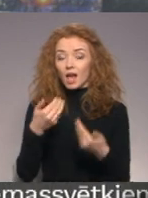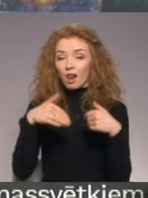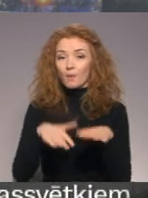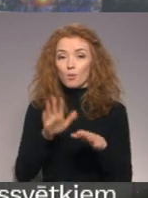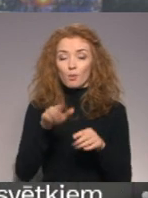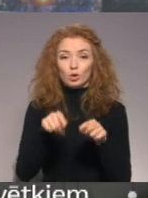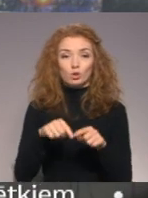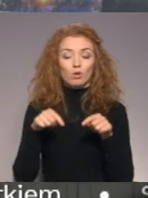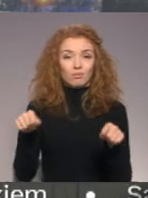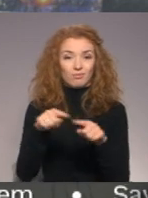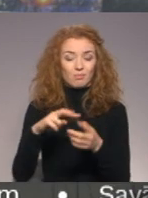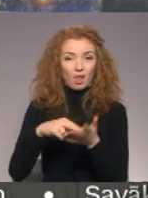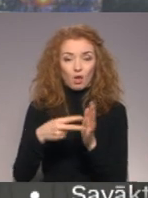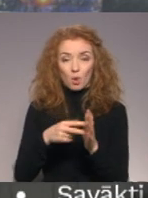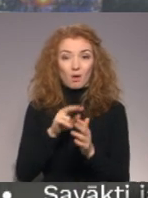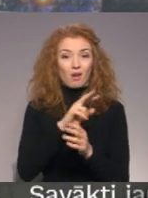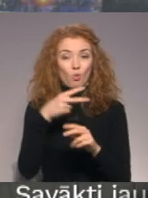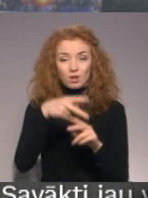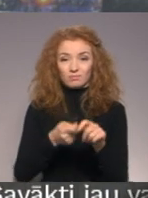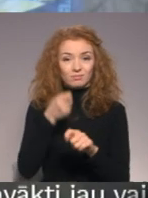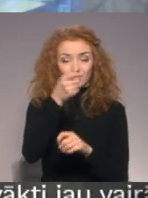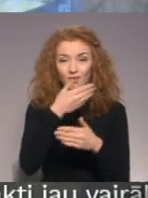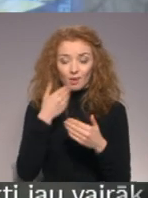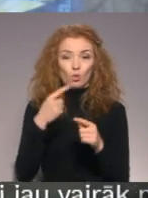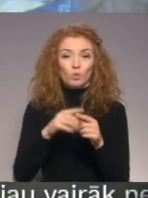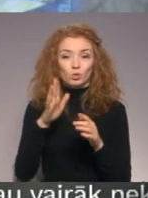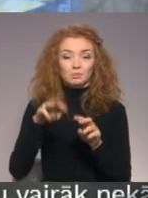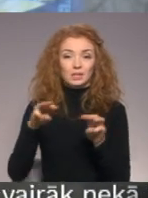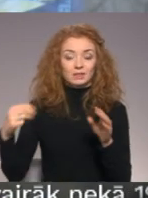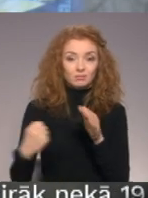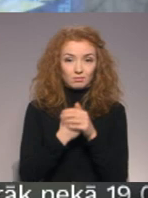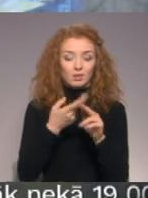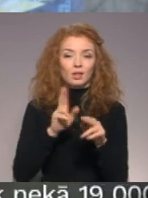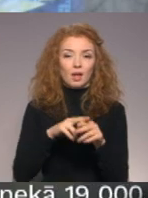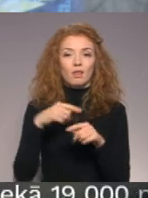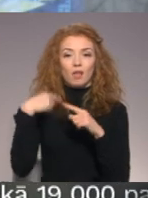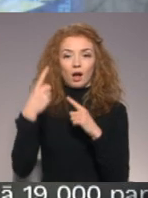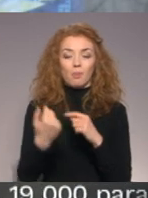lokālu plānojumu nepārsūdzēs un tiks saņemts ministrijas atbalsts, tad tas stāsies spēkā